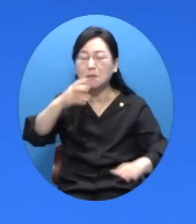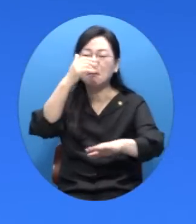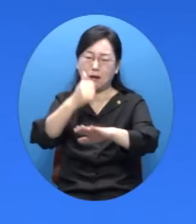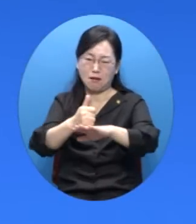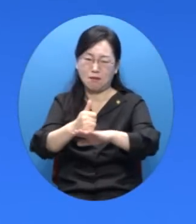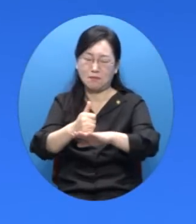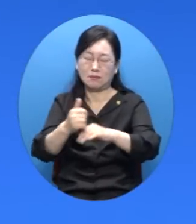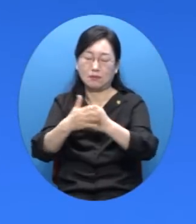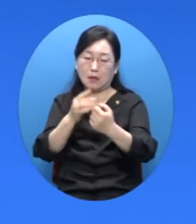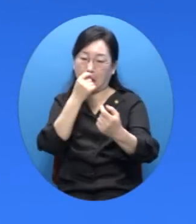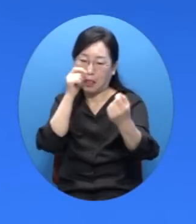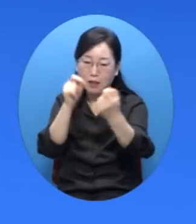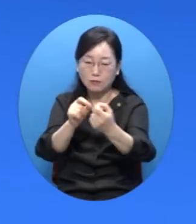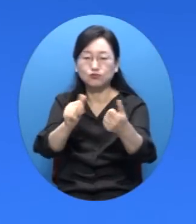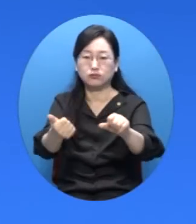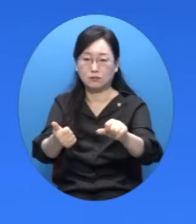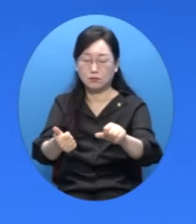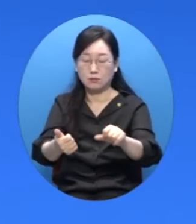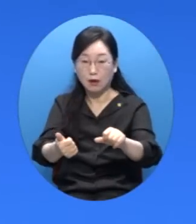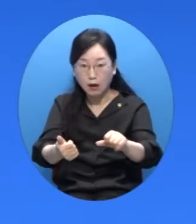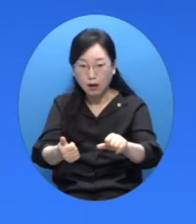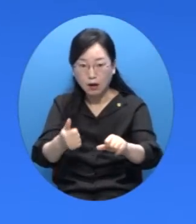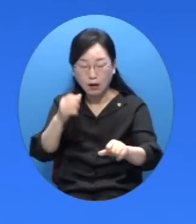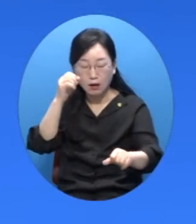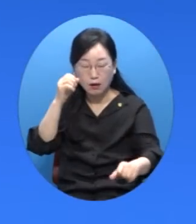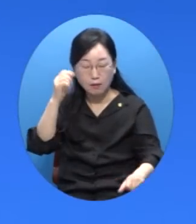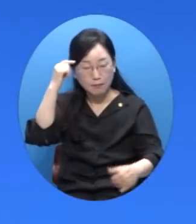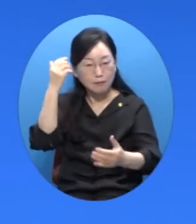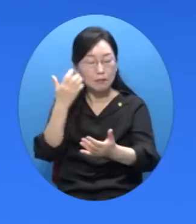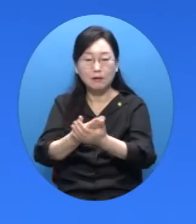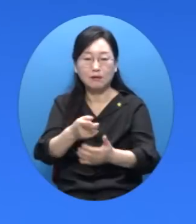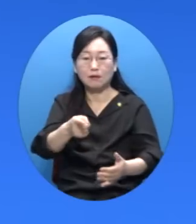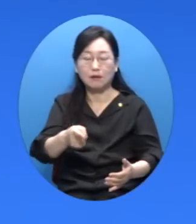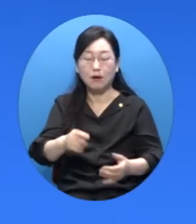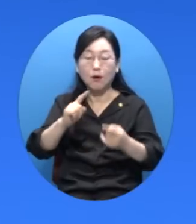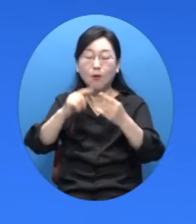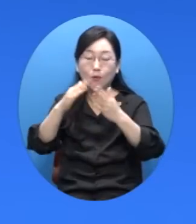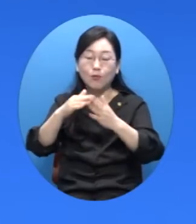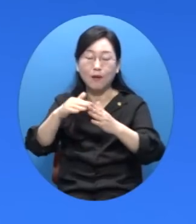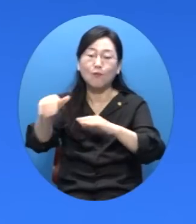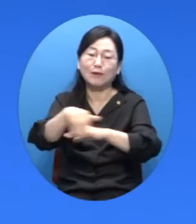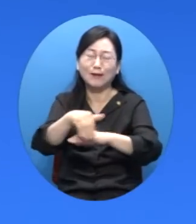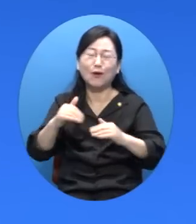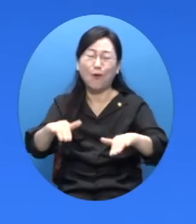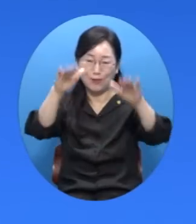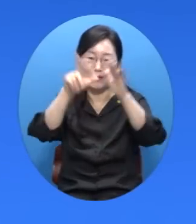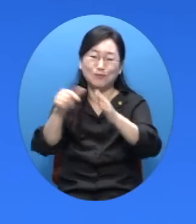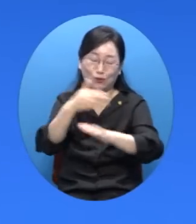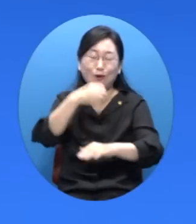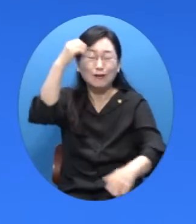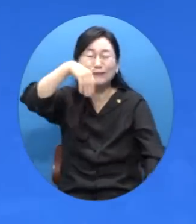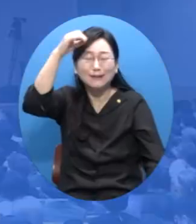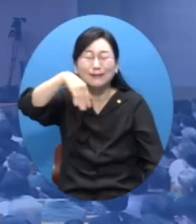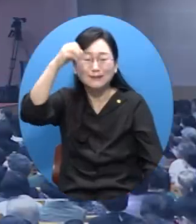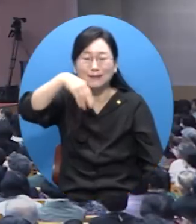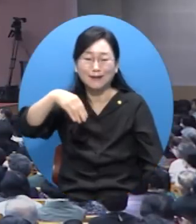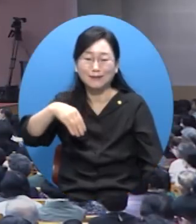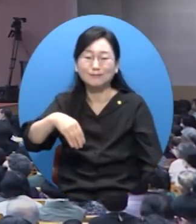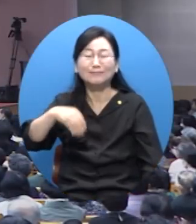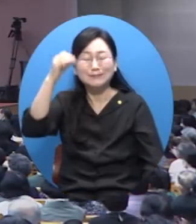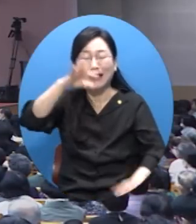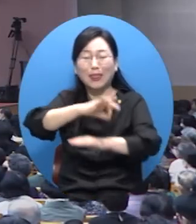못하겠습니다. 어렸을 때부터 어머니 손에 끌려 교회는 왔다 갔다 했지만 주일날만 교회 왔다 갔다 하는 썬데이 크리스찬이었는데